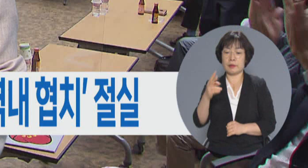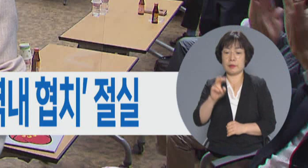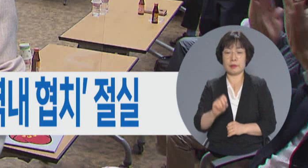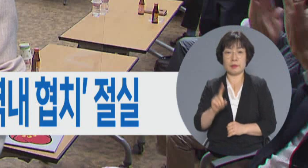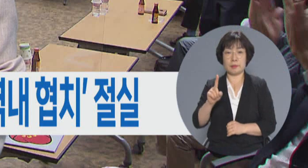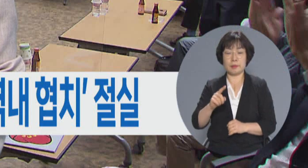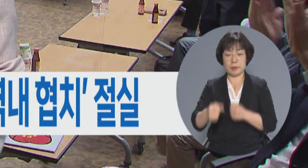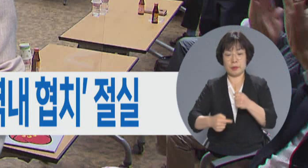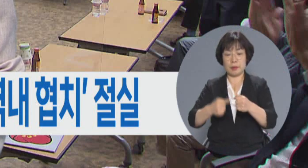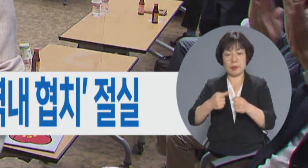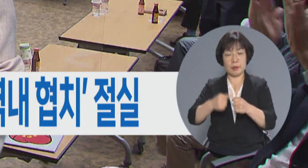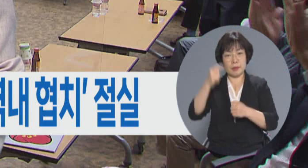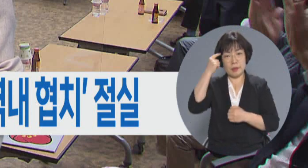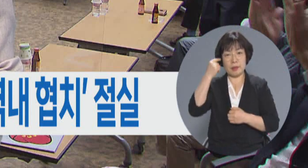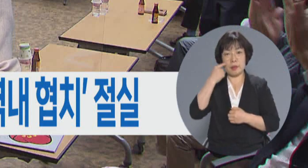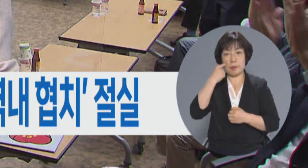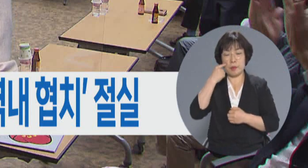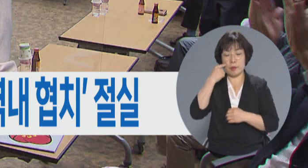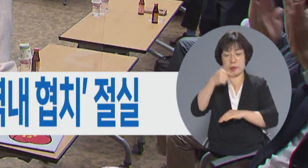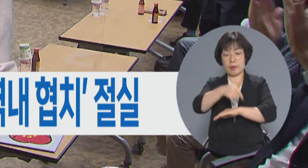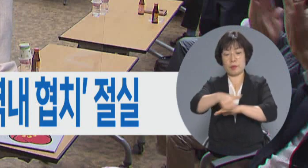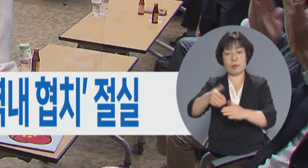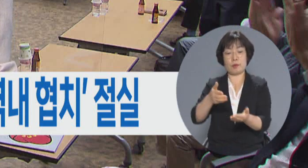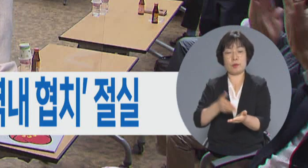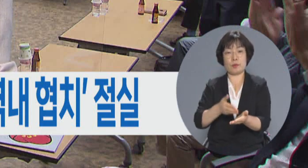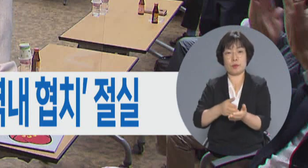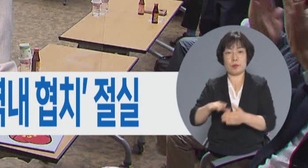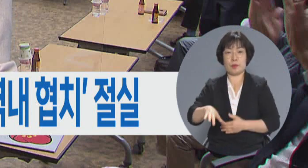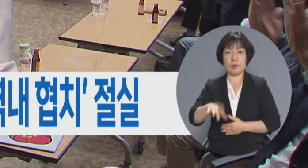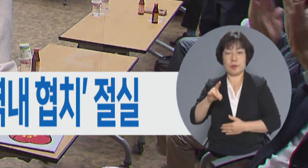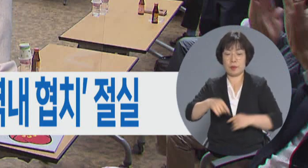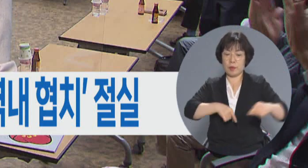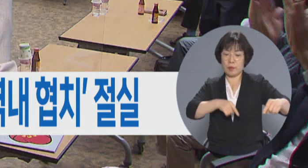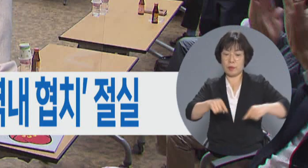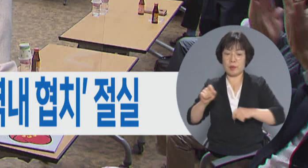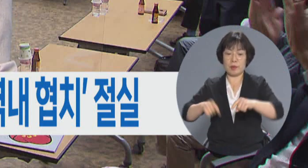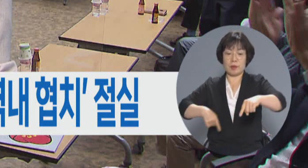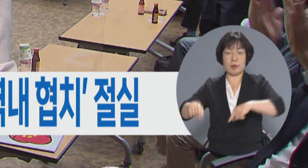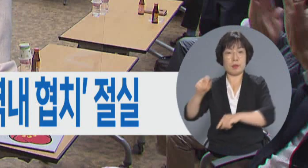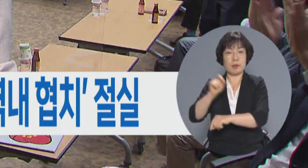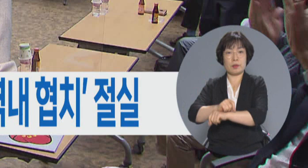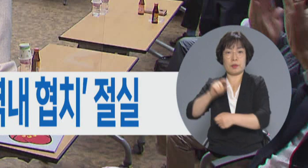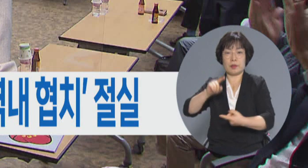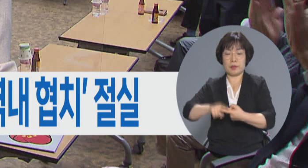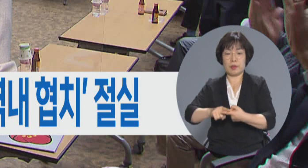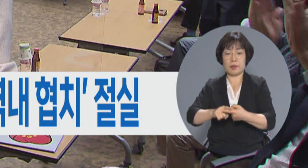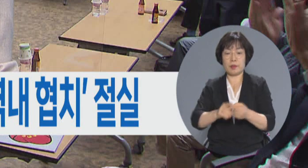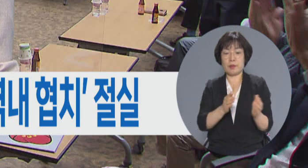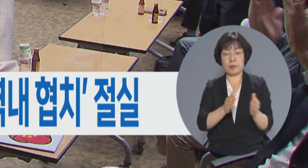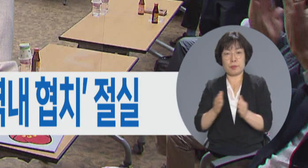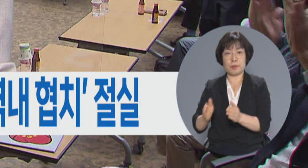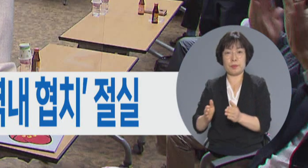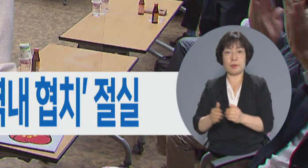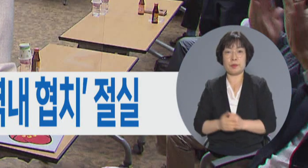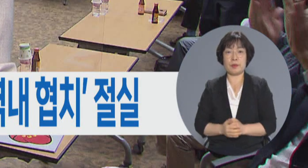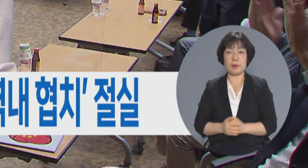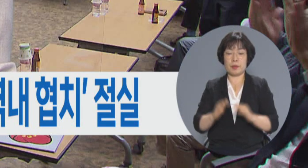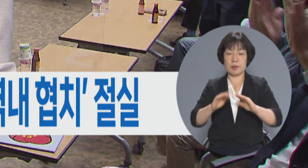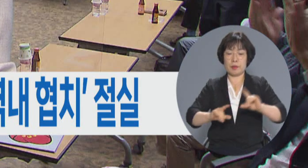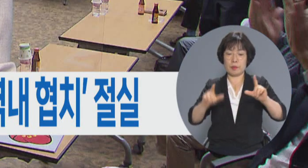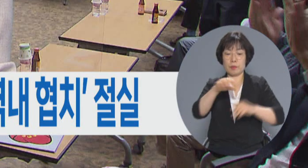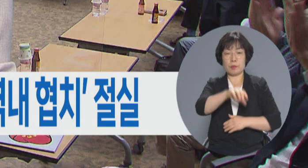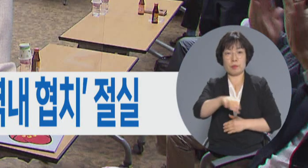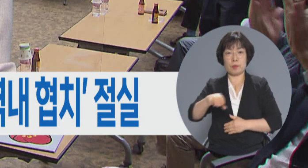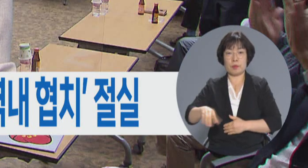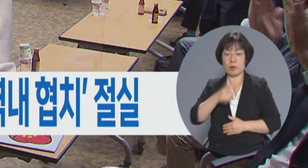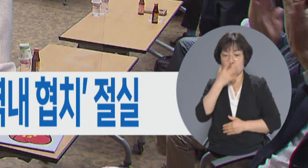2021년 올 한 해를 돌아보는 보도기획, 오늘은 첫 순서로 정치와 행정 분야를 정리합니다. 올해 전남 동부